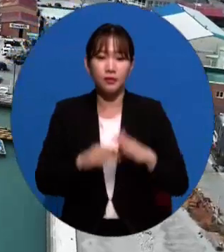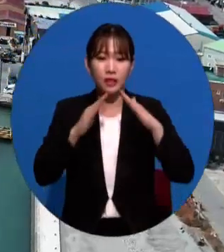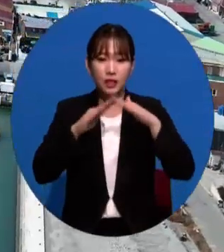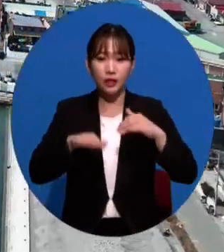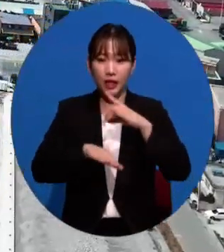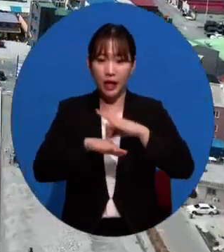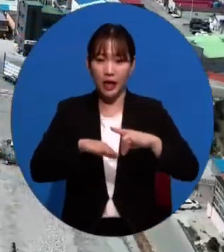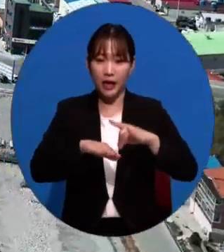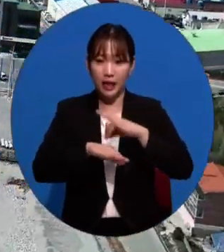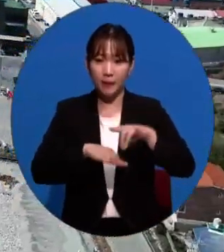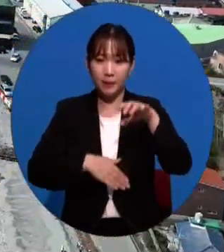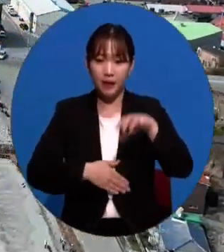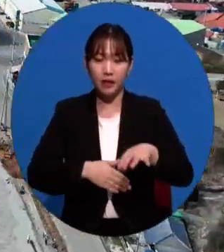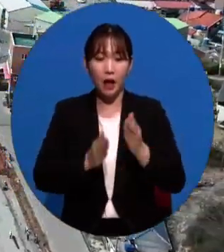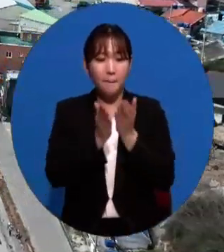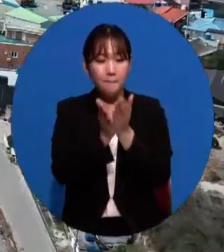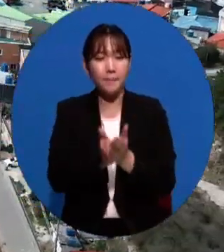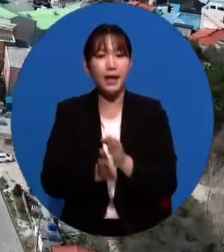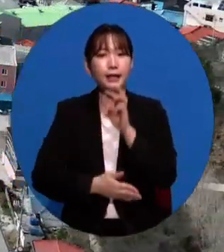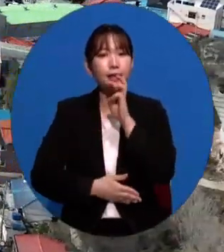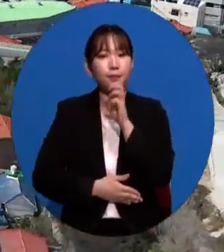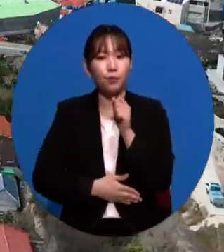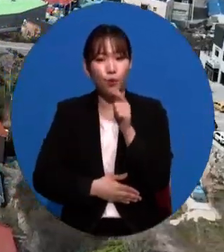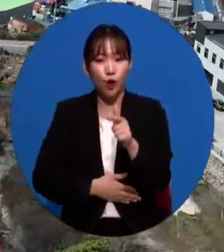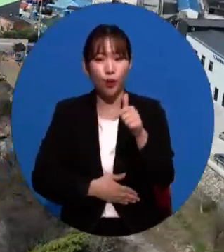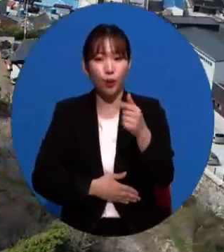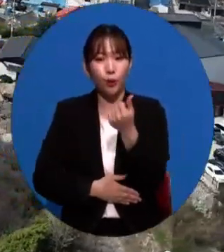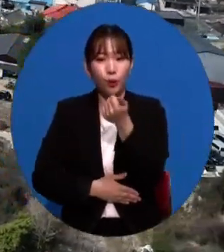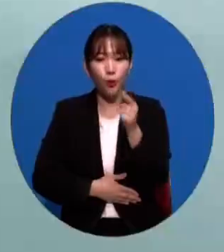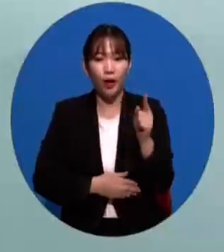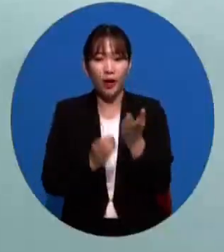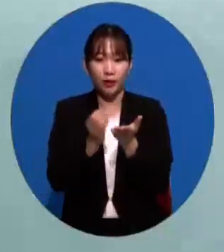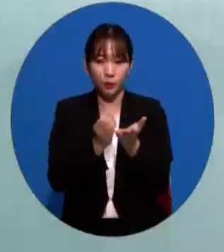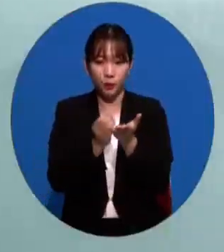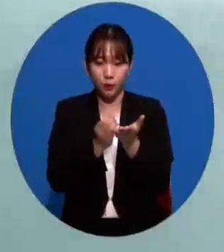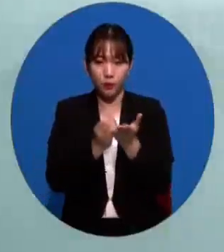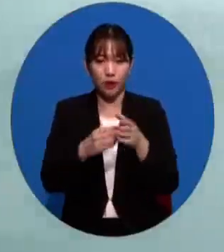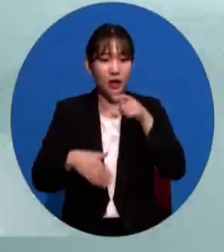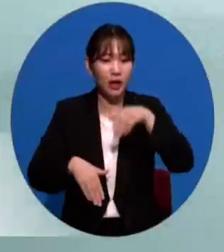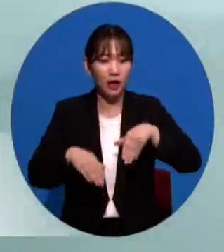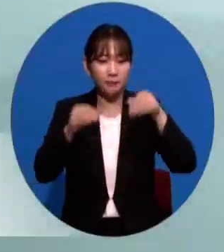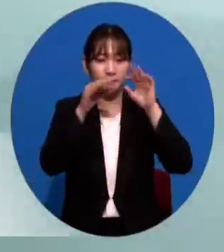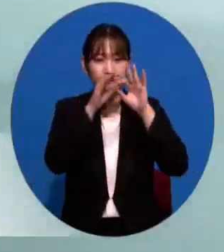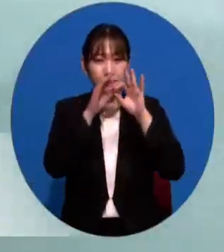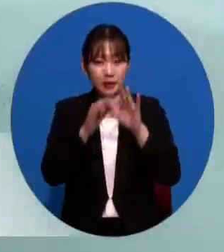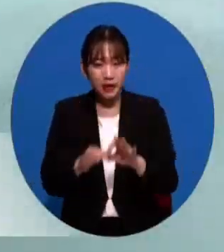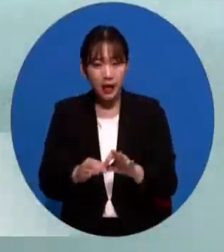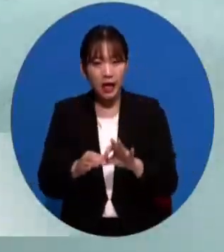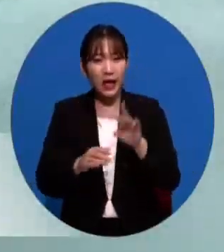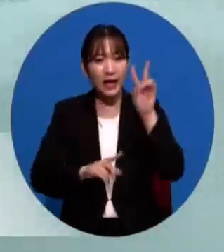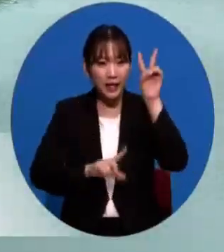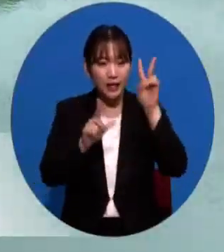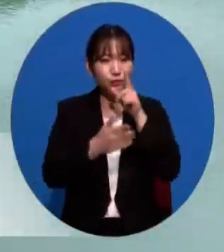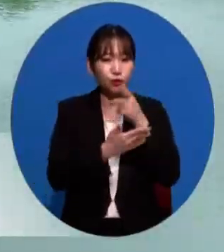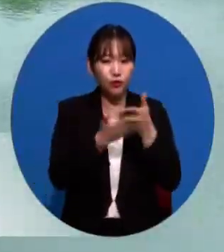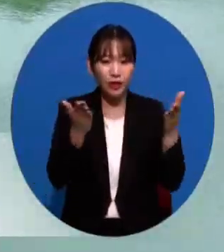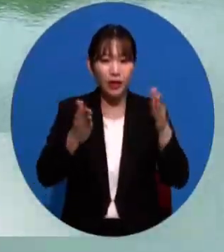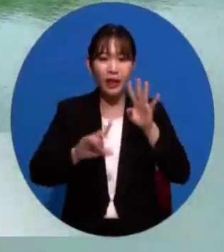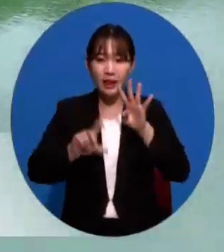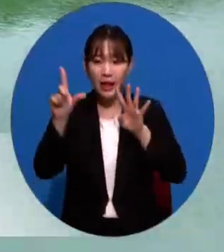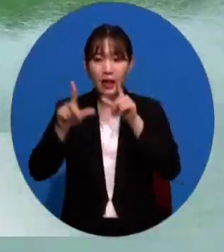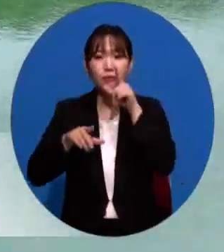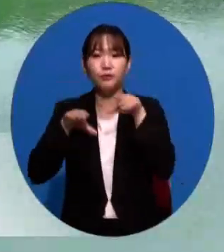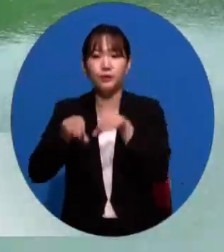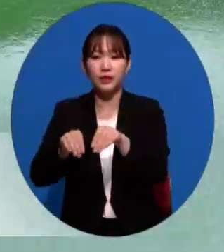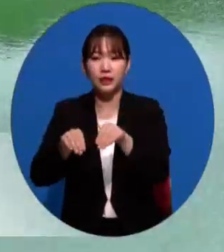전남 해남 땅끝에서 배로 30분 거리에 있는 완도 노화도. 가뭄이 지속되면서 2일 급수 4일 단수가